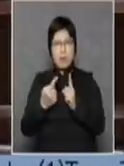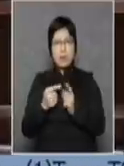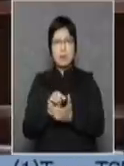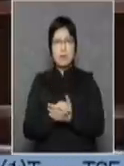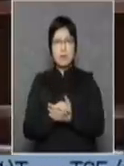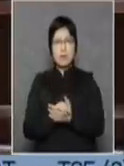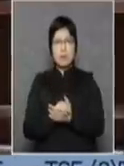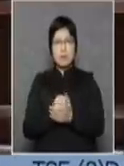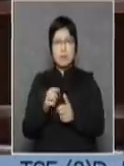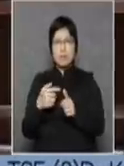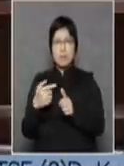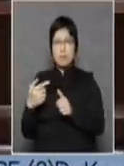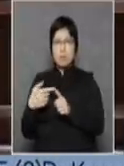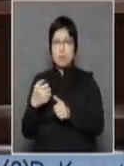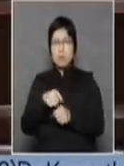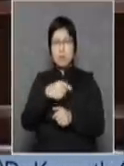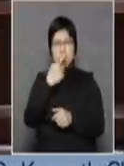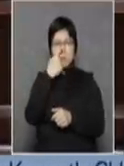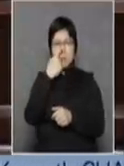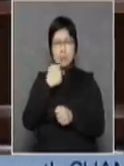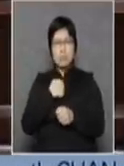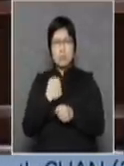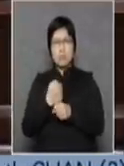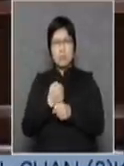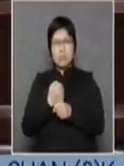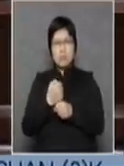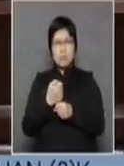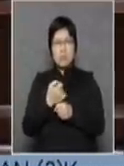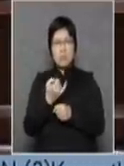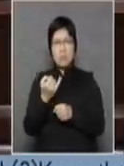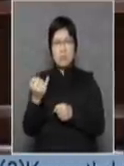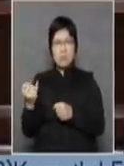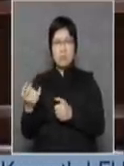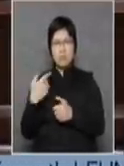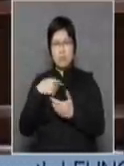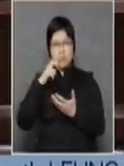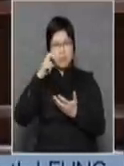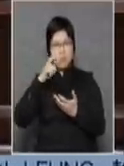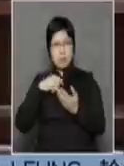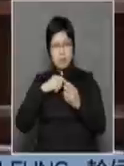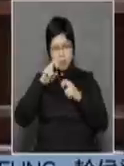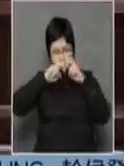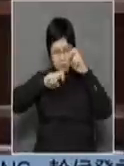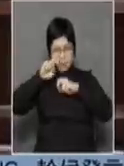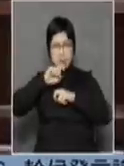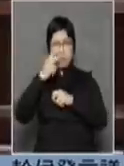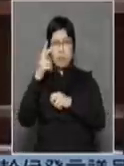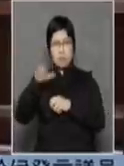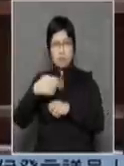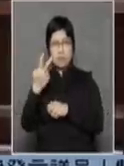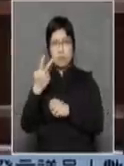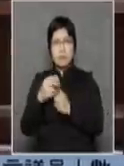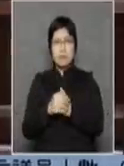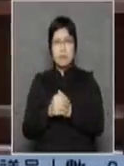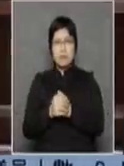主席，咁梁振英點解會越搞越和呢？我哋公民黨分析呢起碼有兩個原因。第一呢